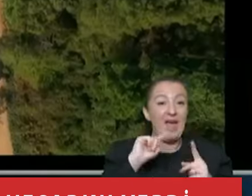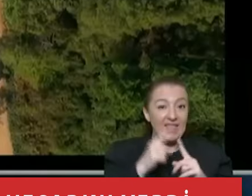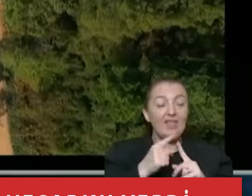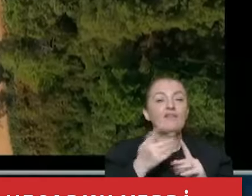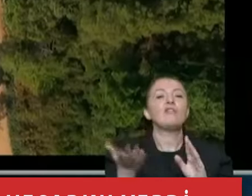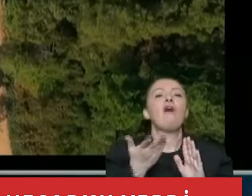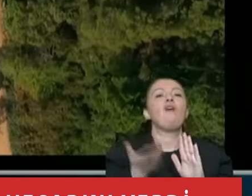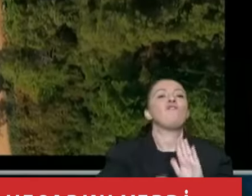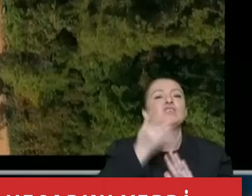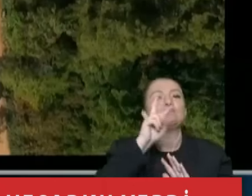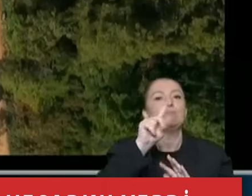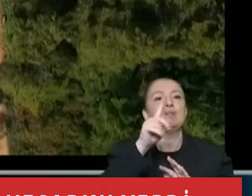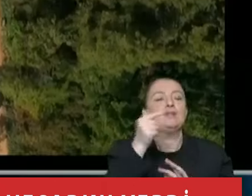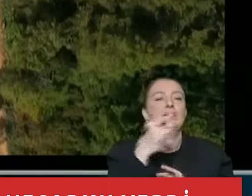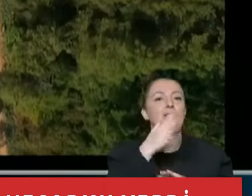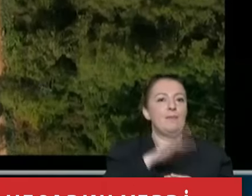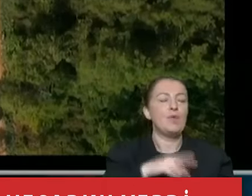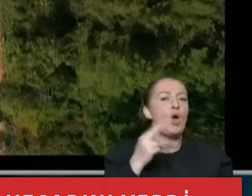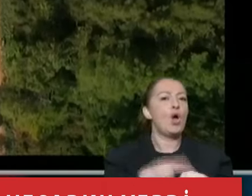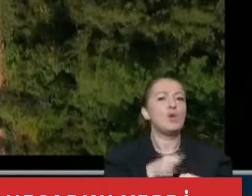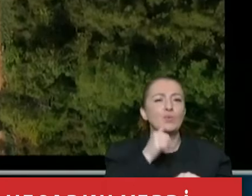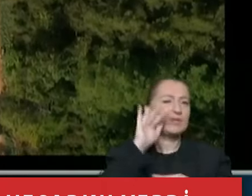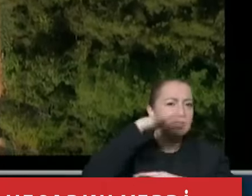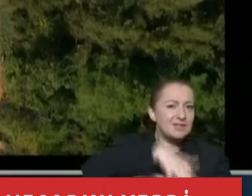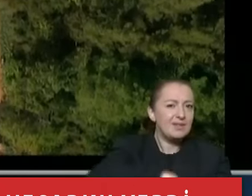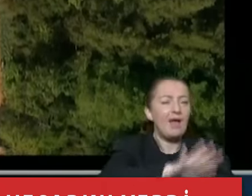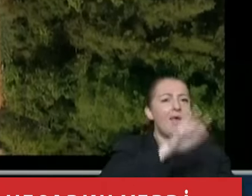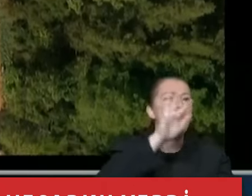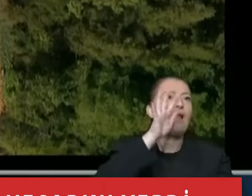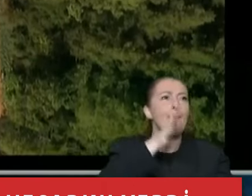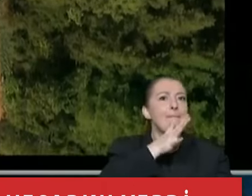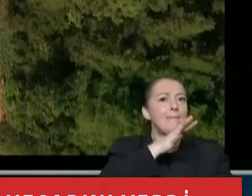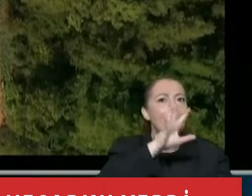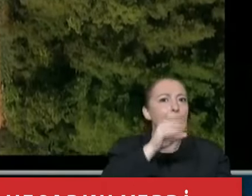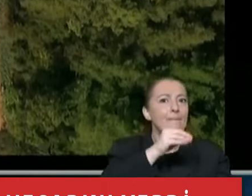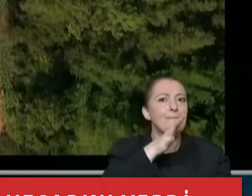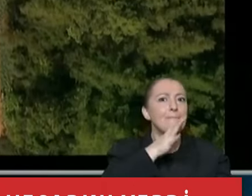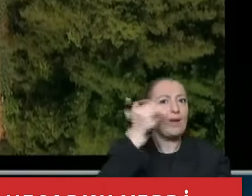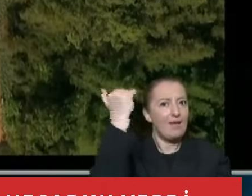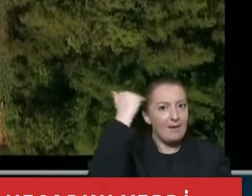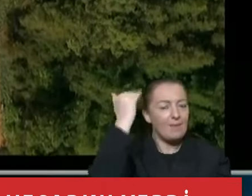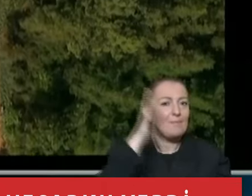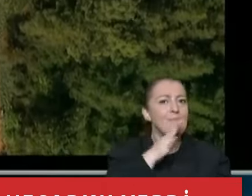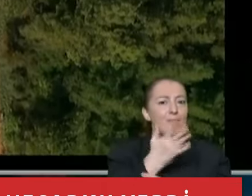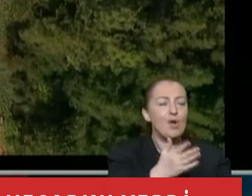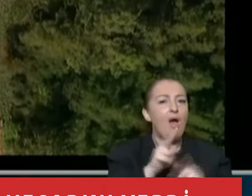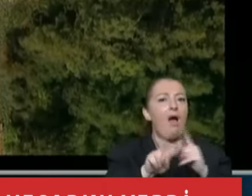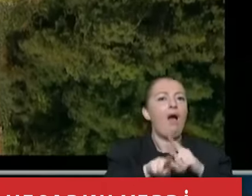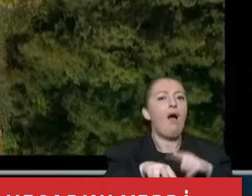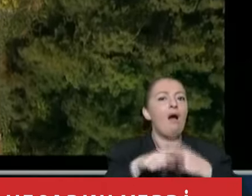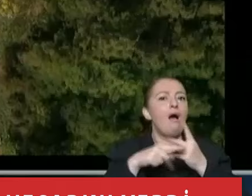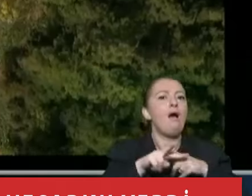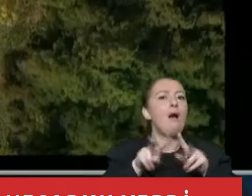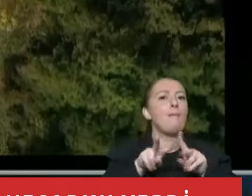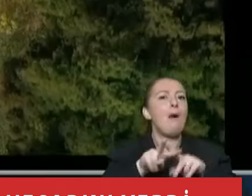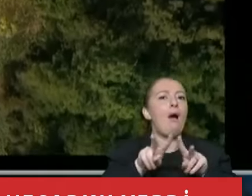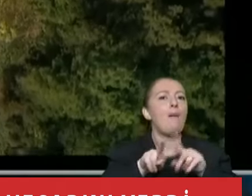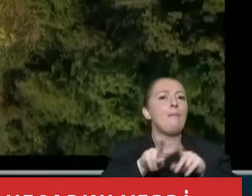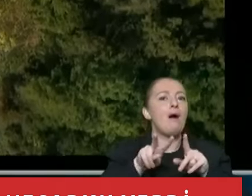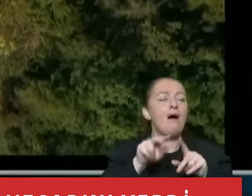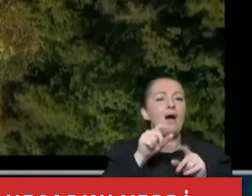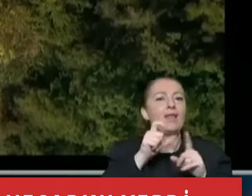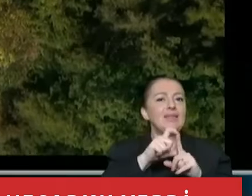çıkardık Örneğin sellerle Taşkınlar hafızalarımıza kazınmış ayamama ve 1.3 milyon metrekarelik